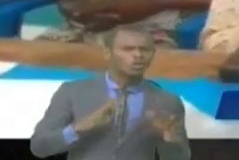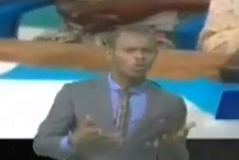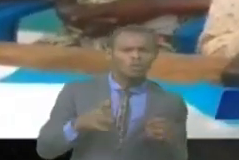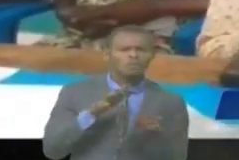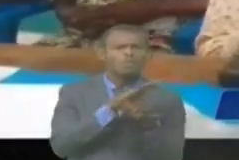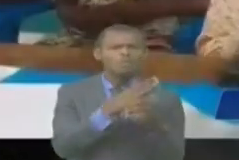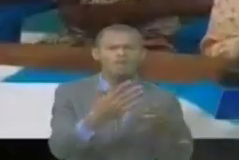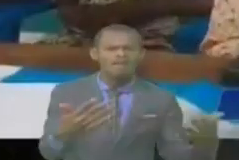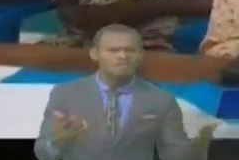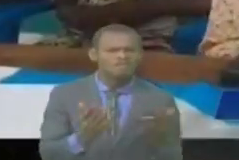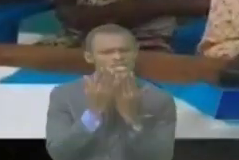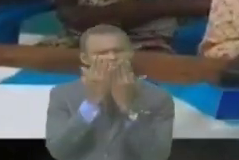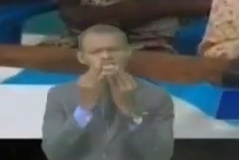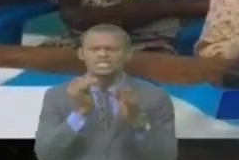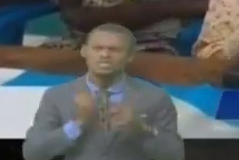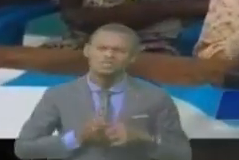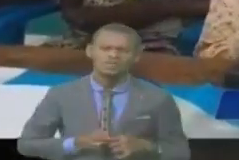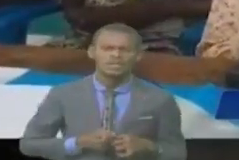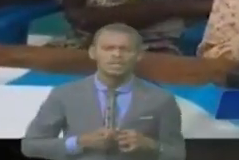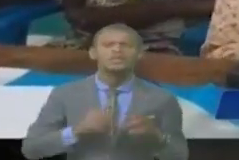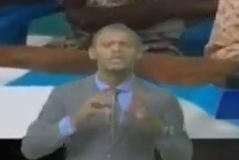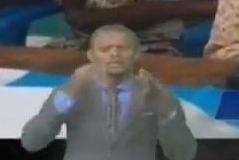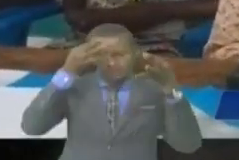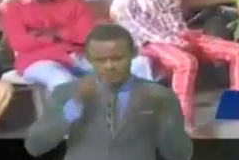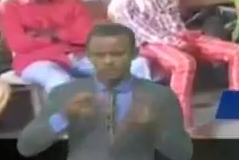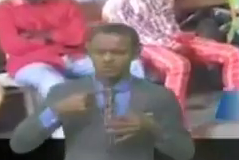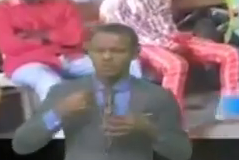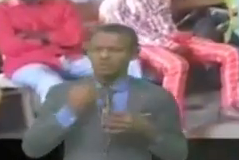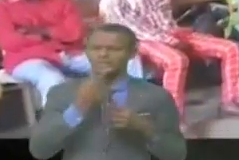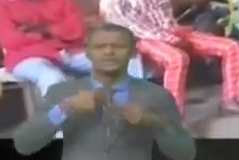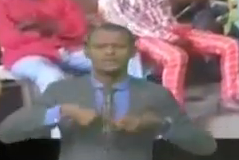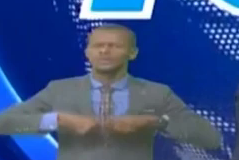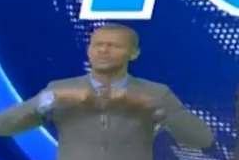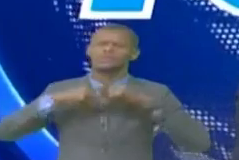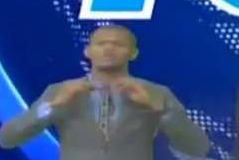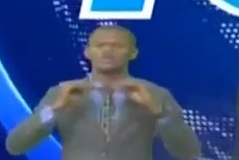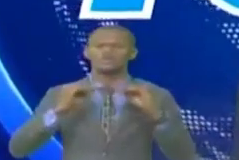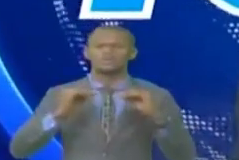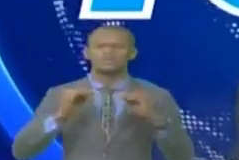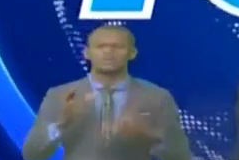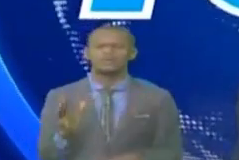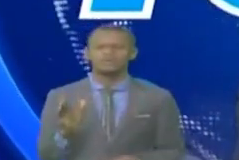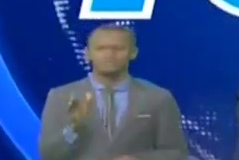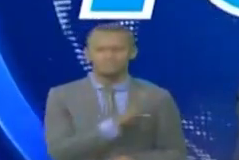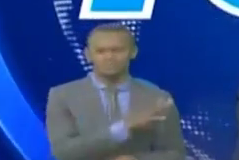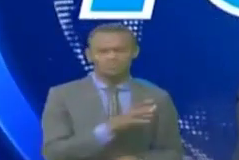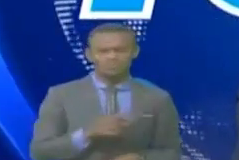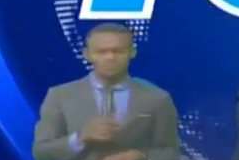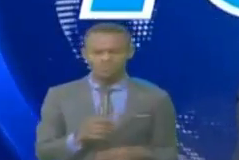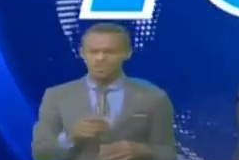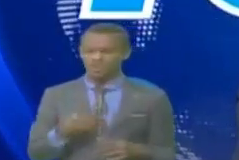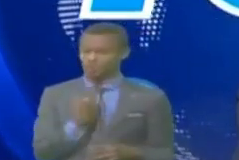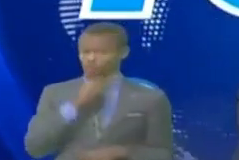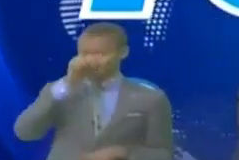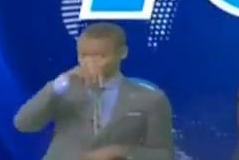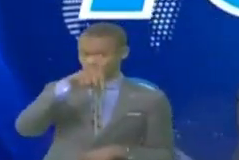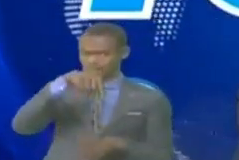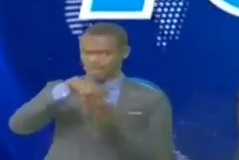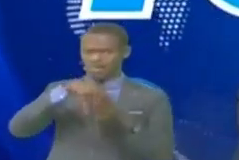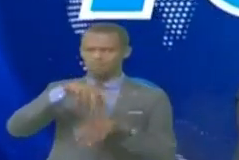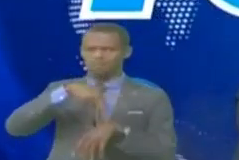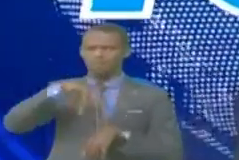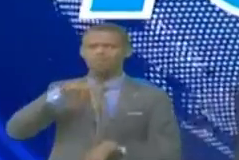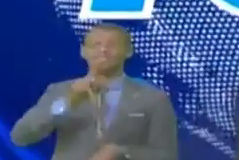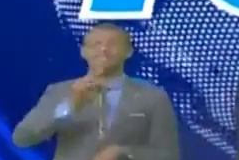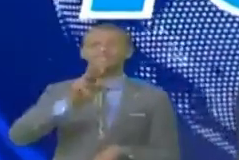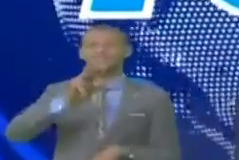de Kaemba à l'école car ils accusent un retard de 2 mois. Restons dans le Kwango où la population de ce coin du